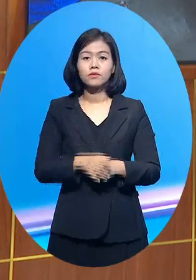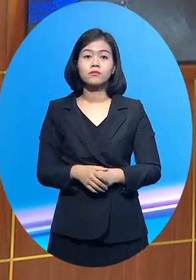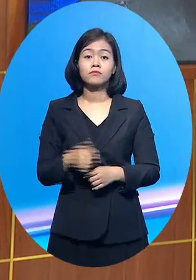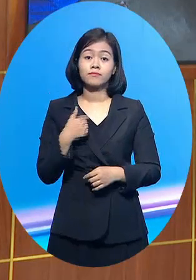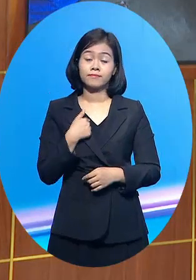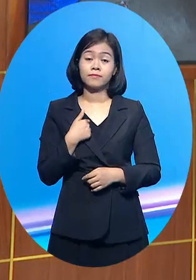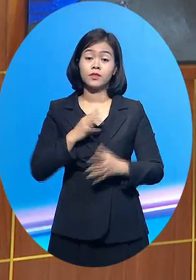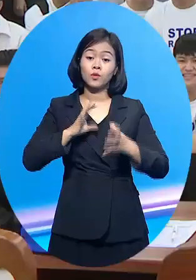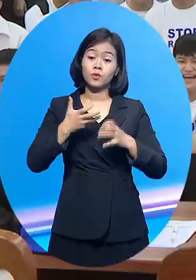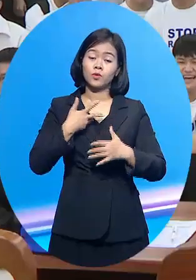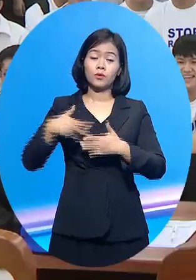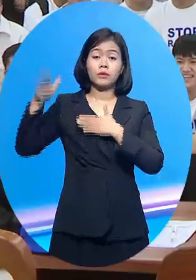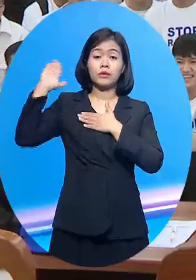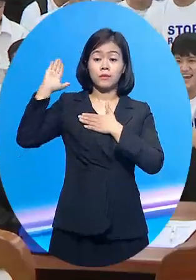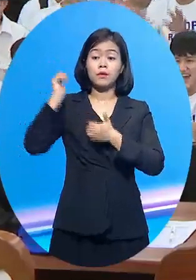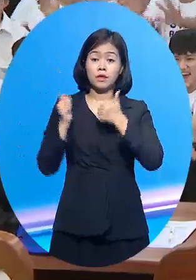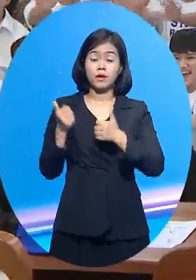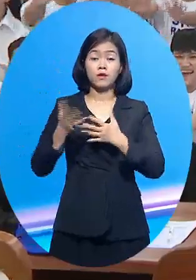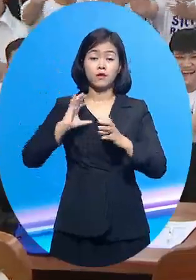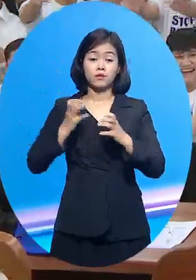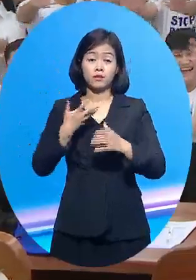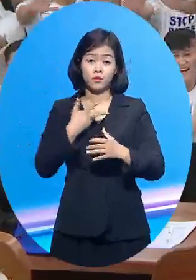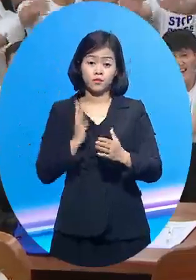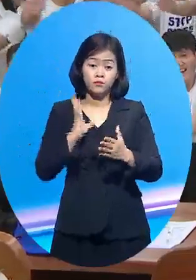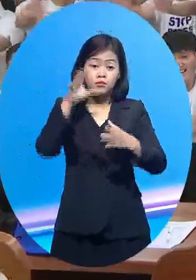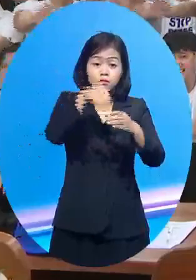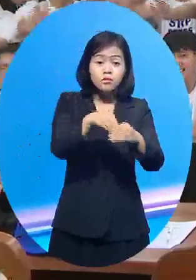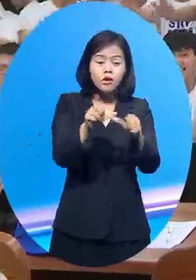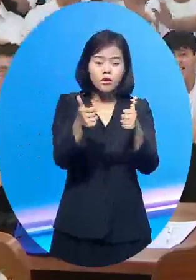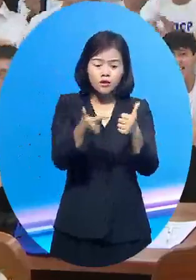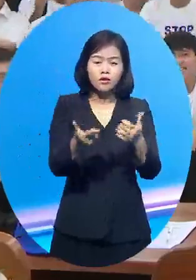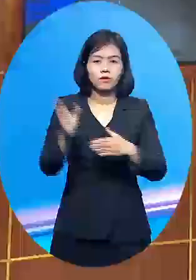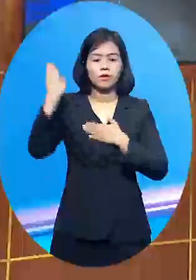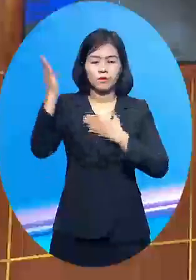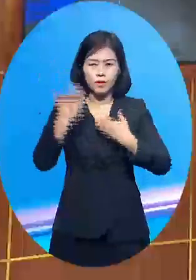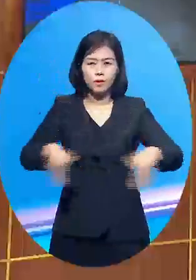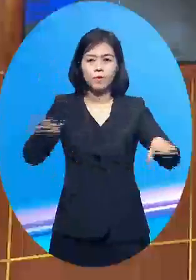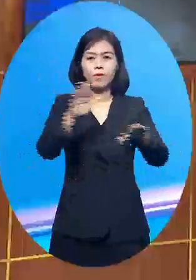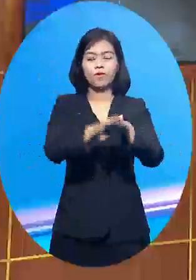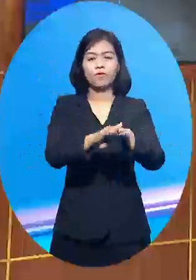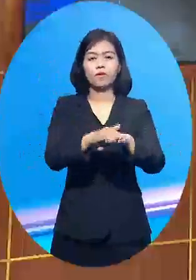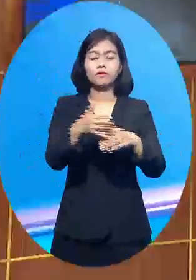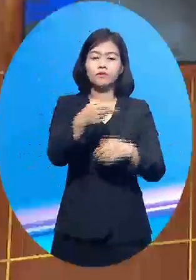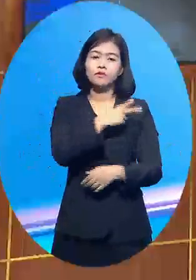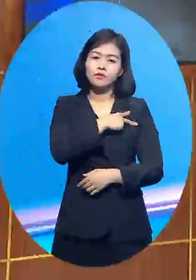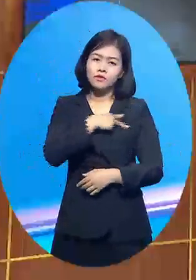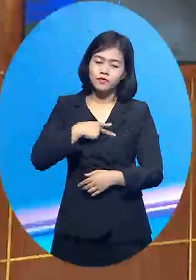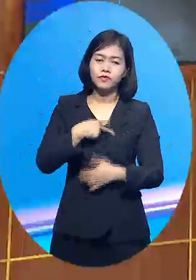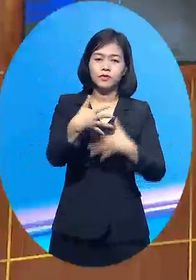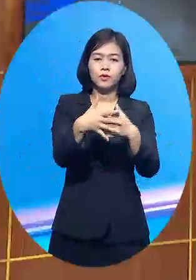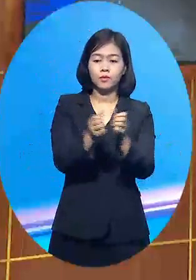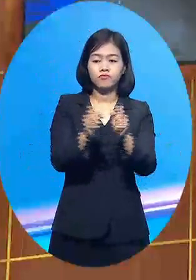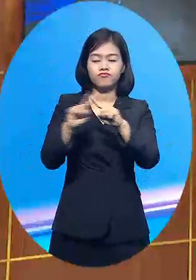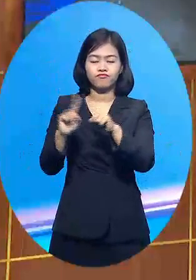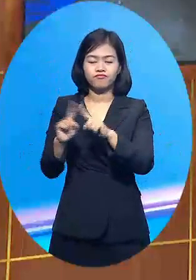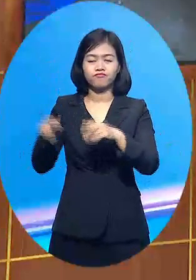cộng đồng mà chúng tôi có mặt. Hoạt động kinh doanh của chúng tôi gắn liền với trách nhiệm với toàn thể các đối tác, nhân viên, cộng đồng. Chiến dịch tiêm phòng bệnh dại